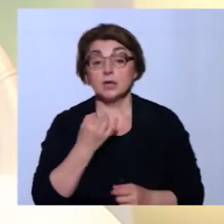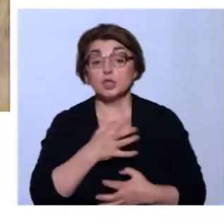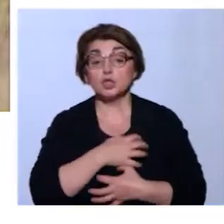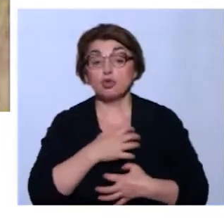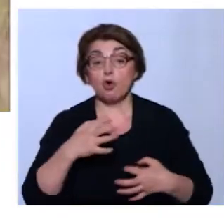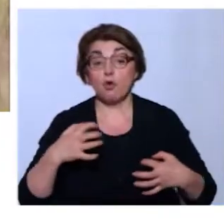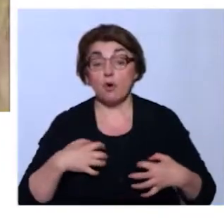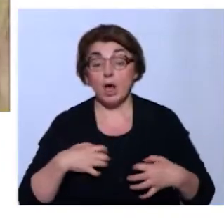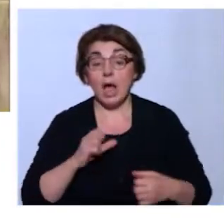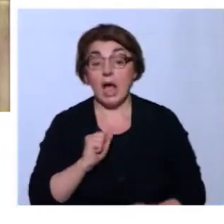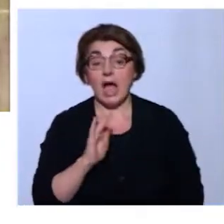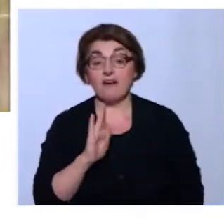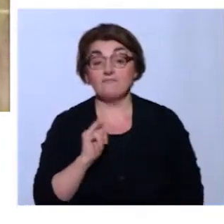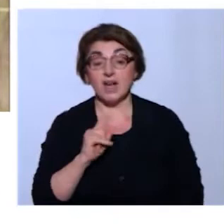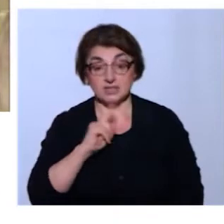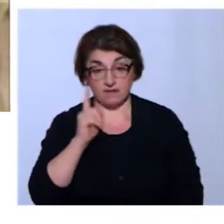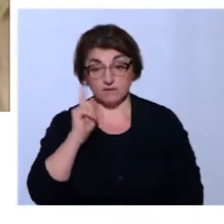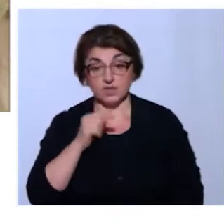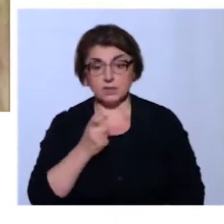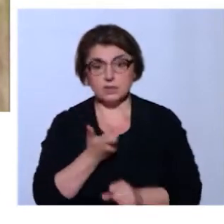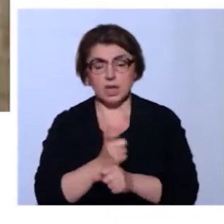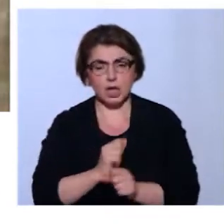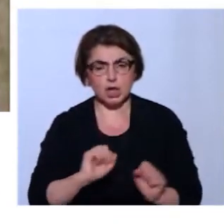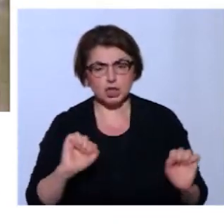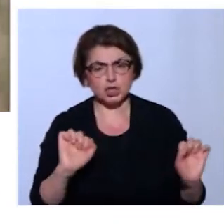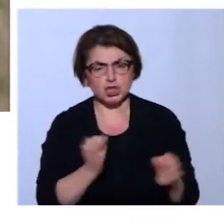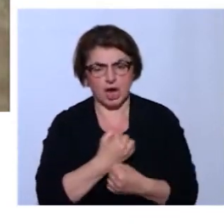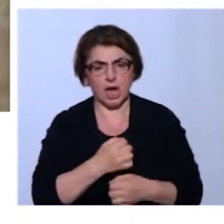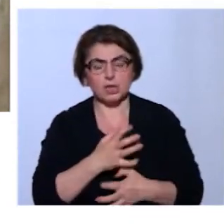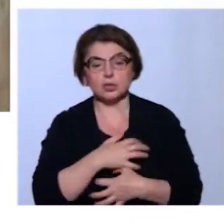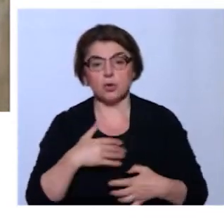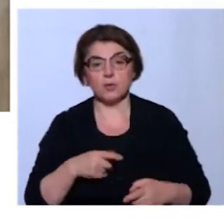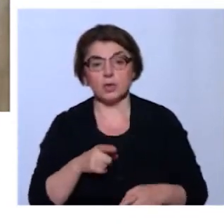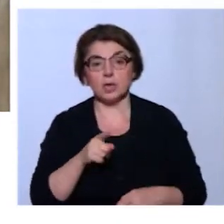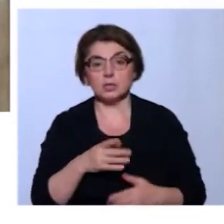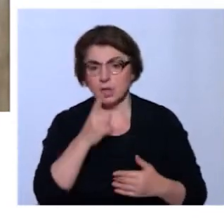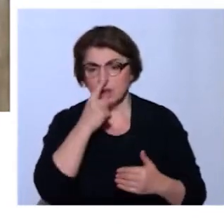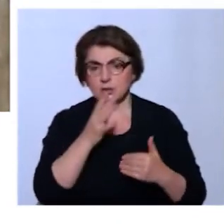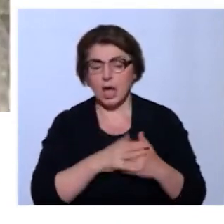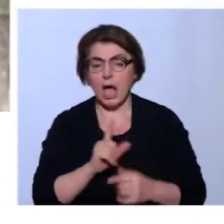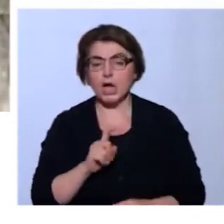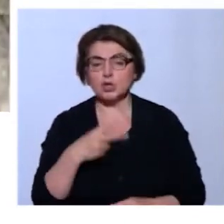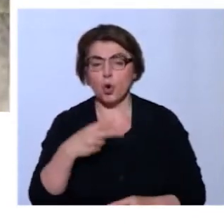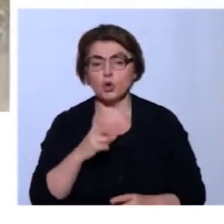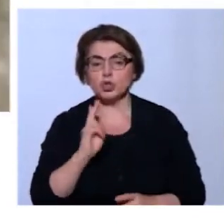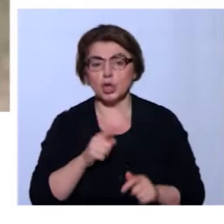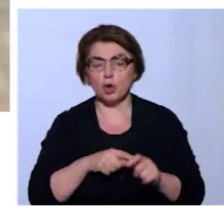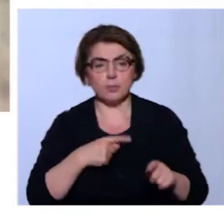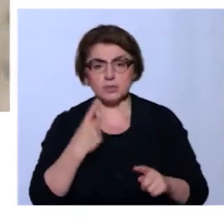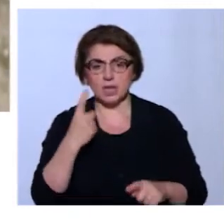ცხოველი, ავაზა. ავაზა ძალიან სწრაფი ცხოველია. ის დაახლოებით 120 კილომეტრს